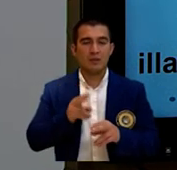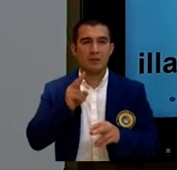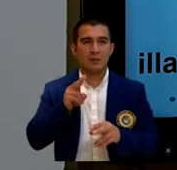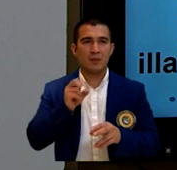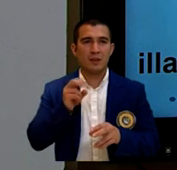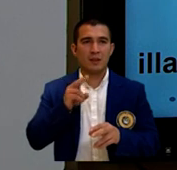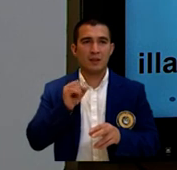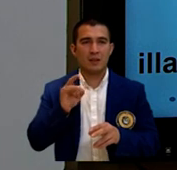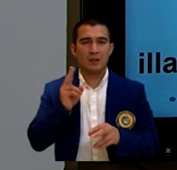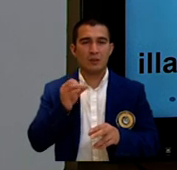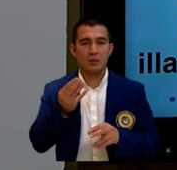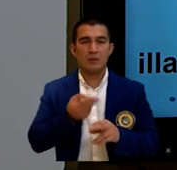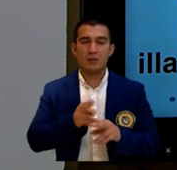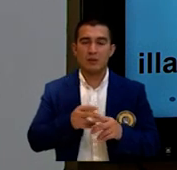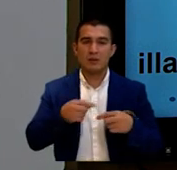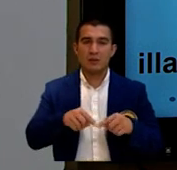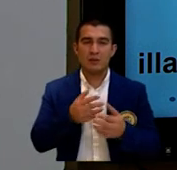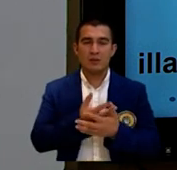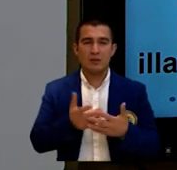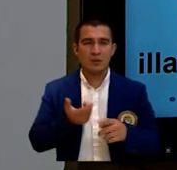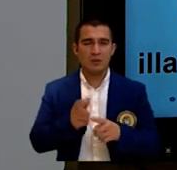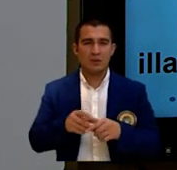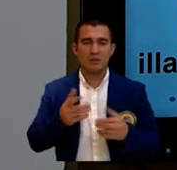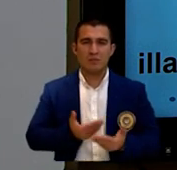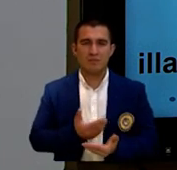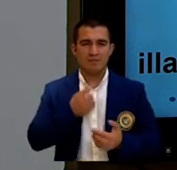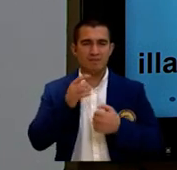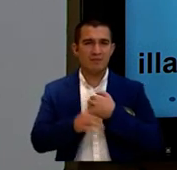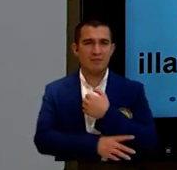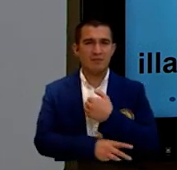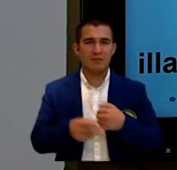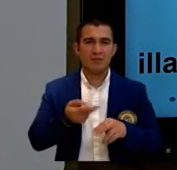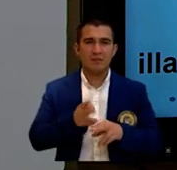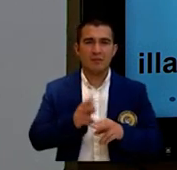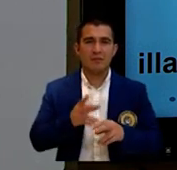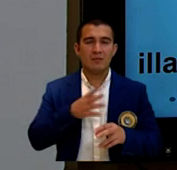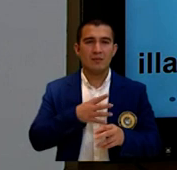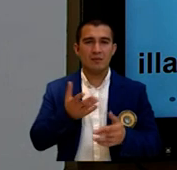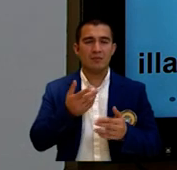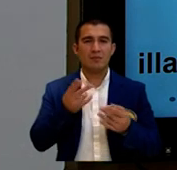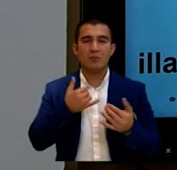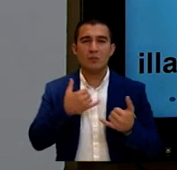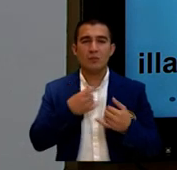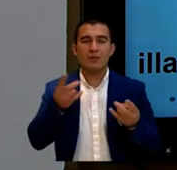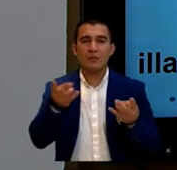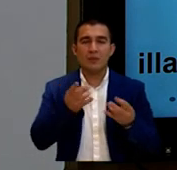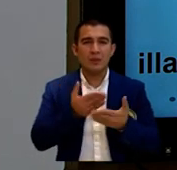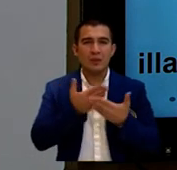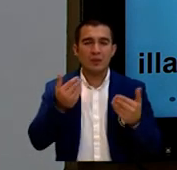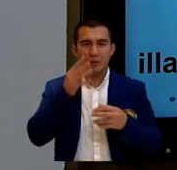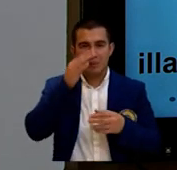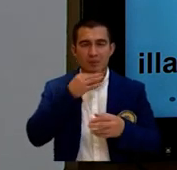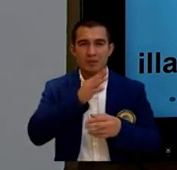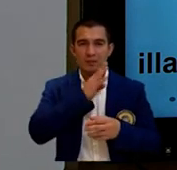Padarkushda o'quvchilar ma'naviy qashshoqlik, mol-mulkka ruju qo'yish, ota va o'g'ilning